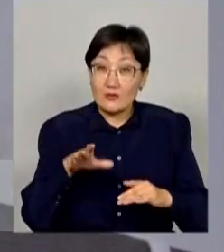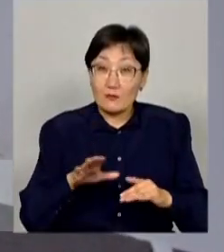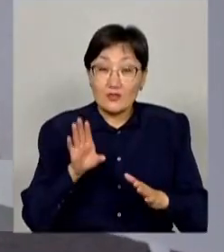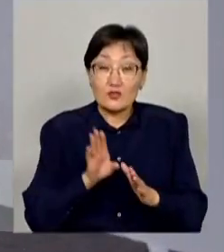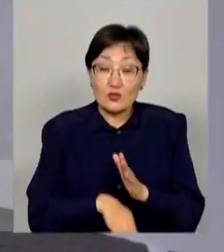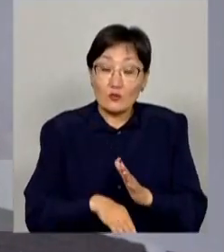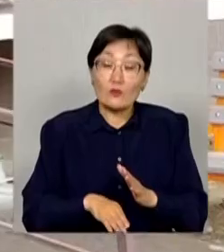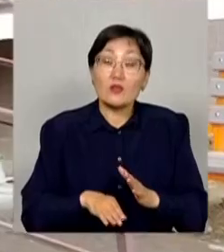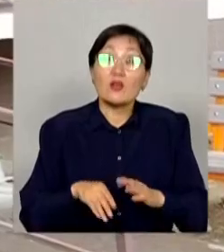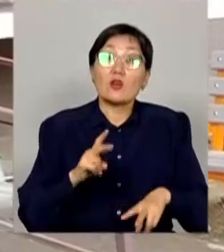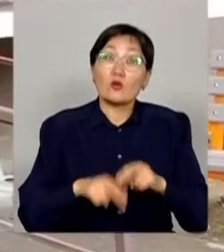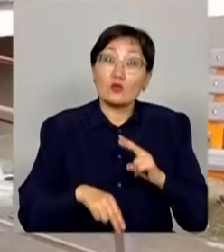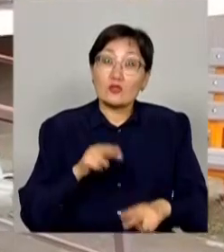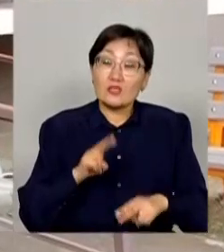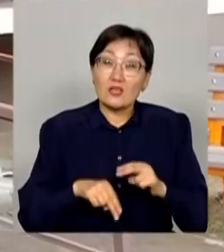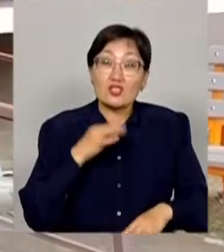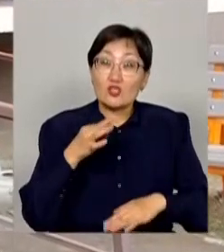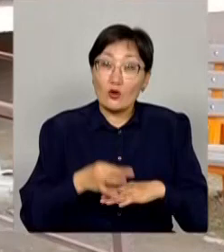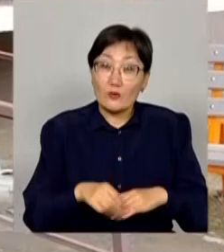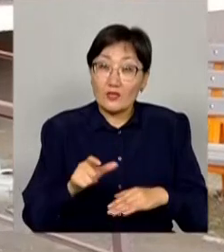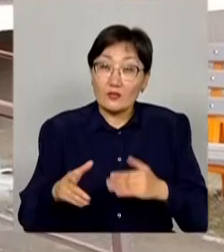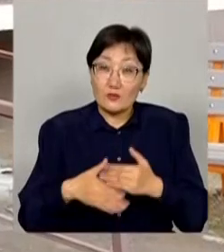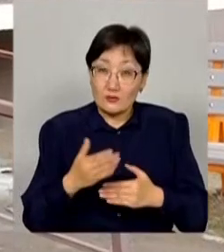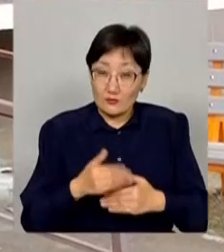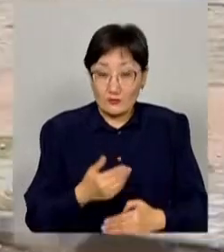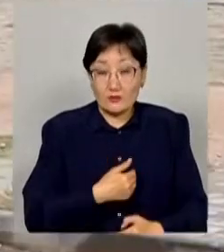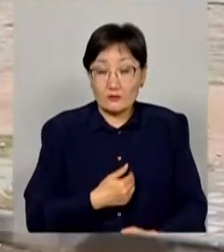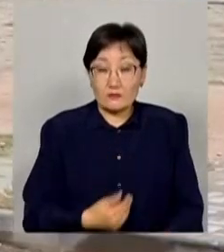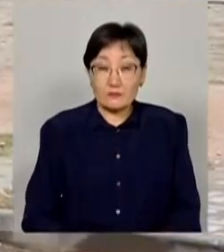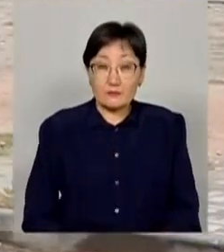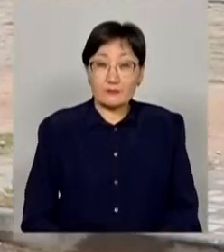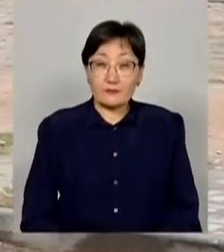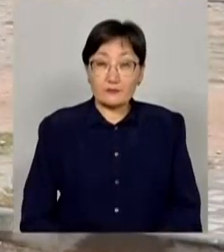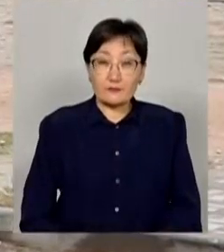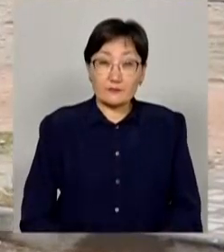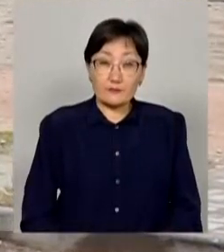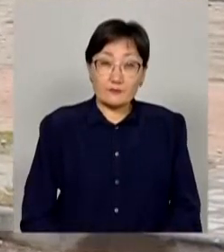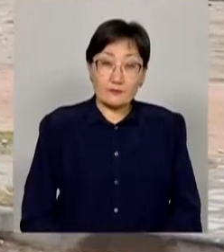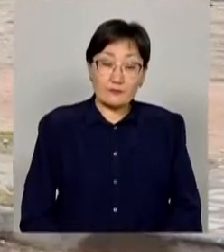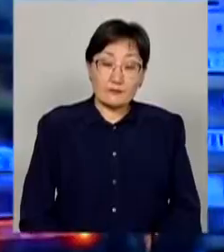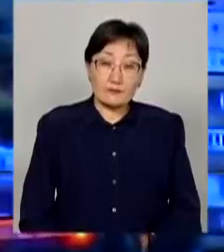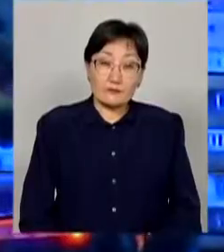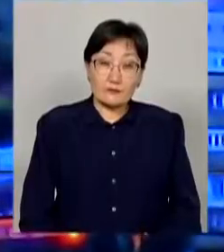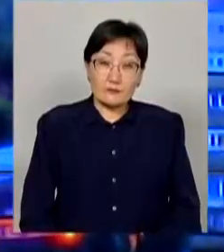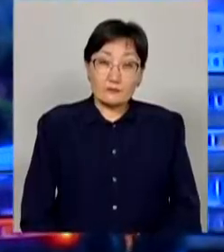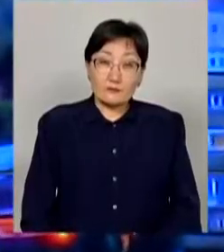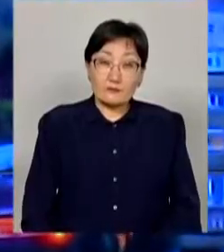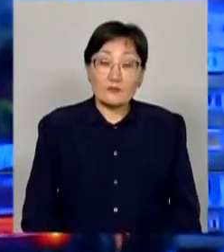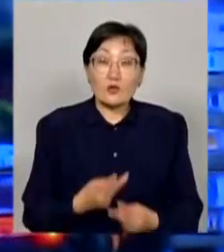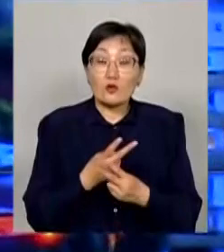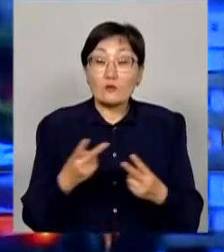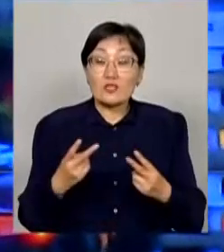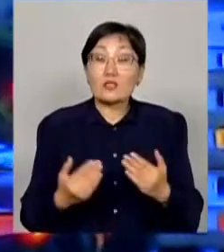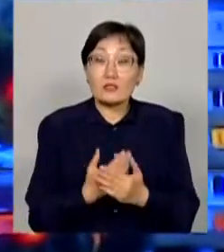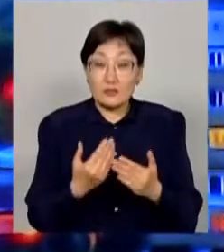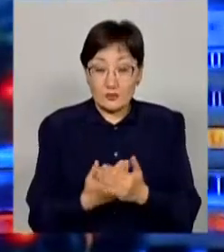жауаптылар жауапқа тартылса дейді. Жомарт Есқара, Елдар Гизатуллин, Алматы телеарнасы, Жамбыл облысынан. Құрметті